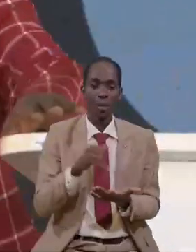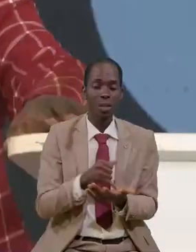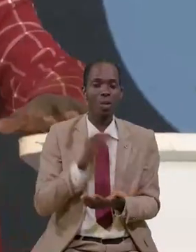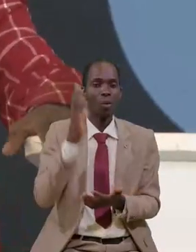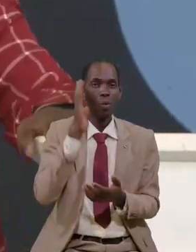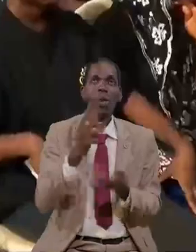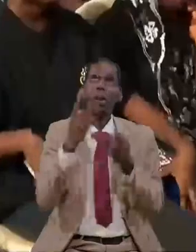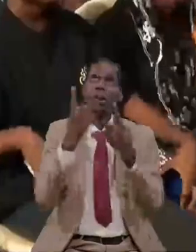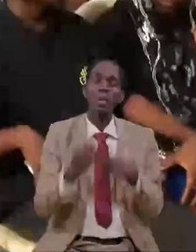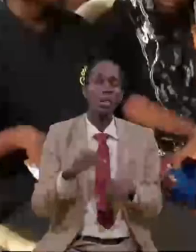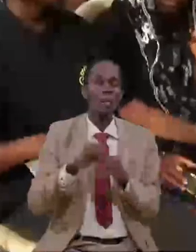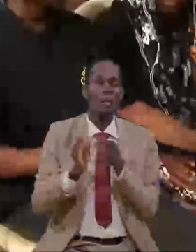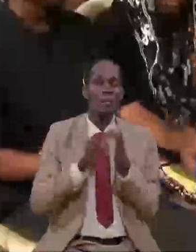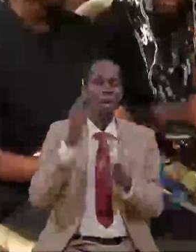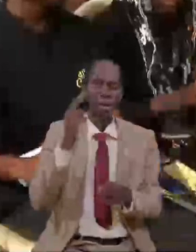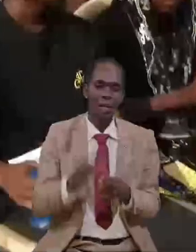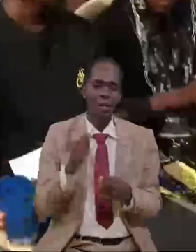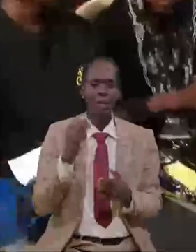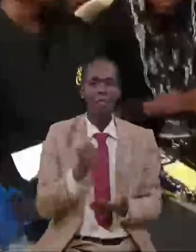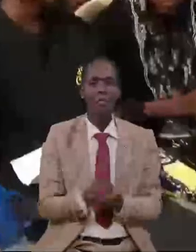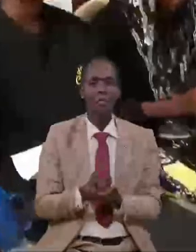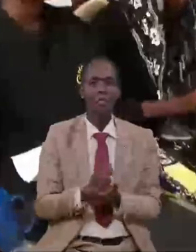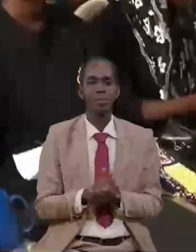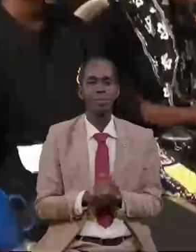Ça viendra.